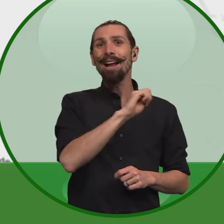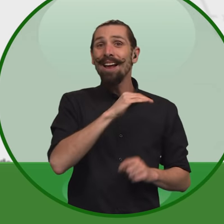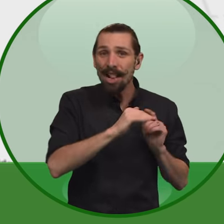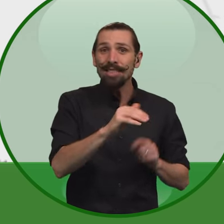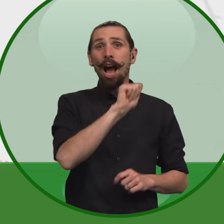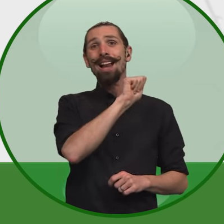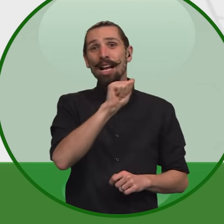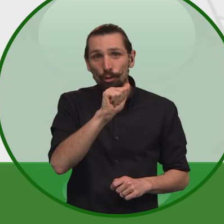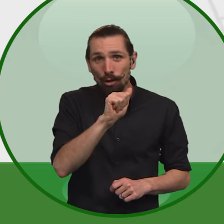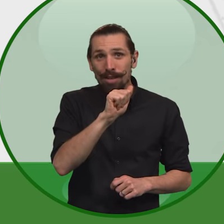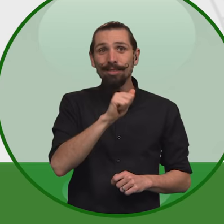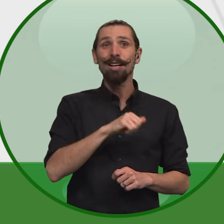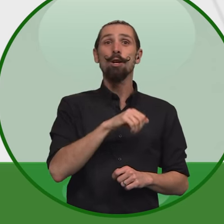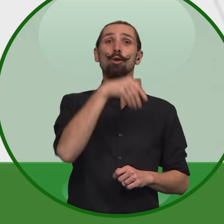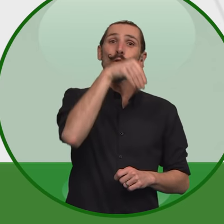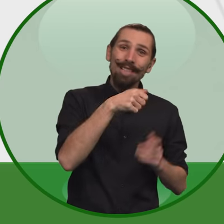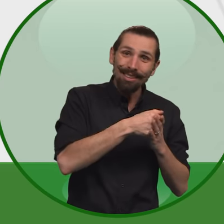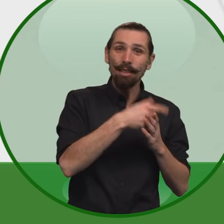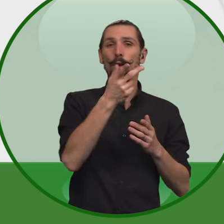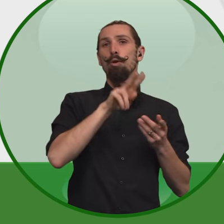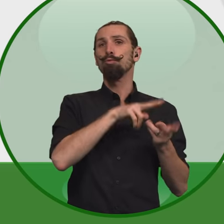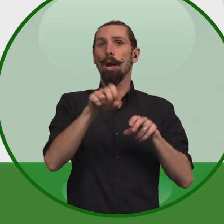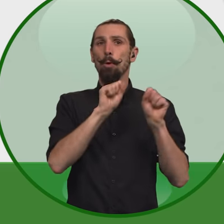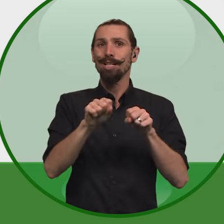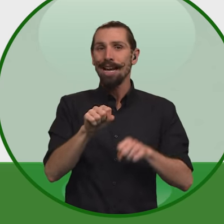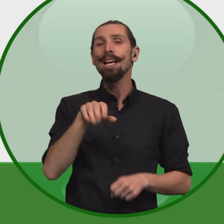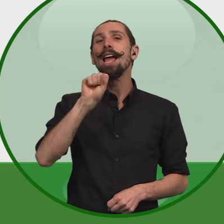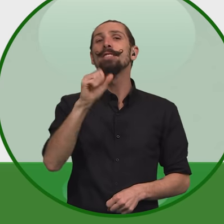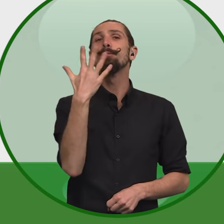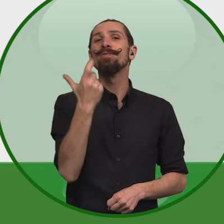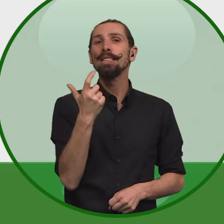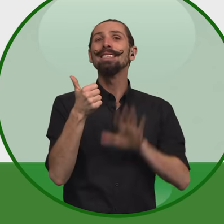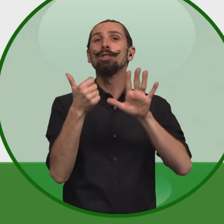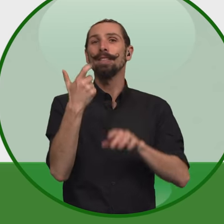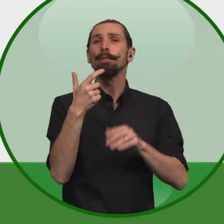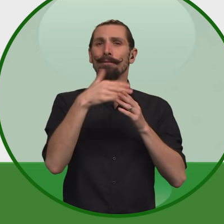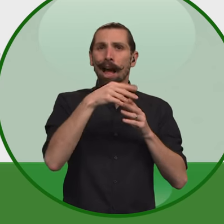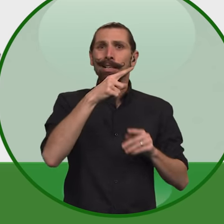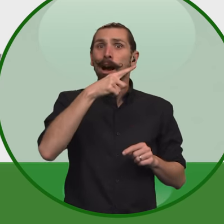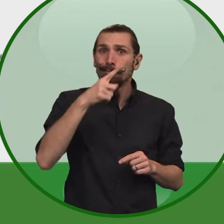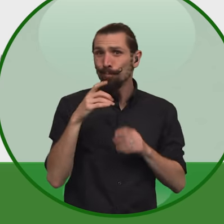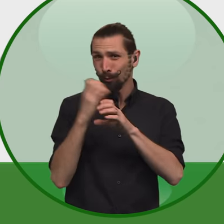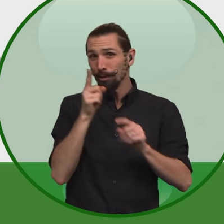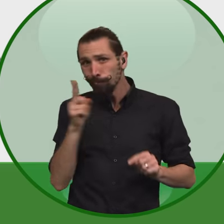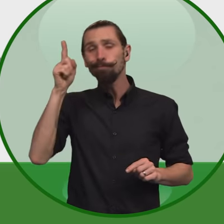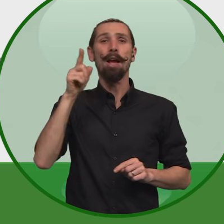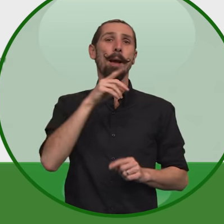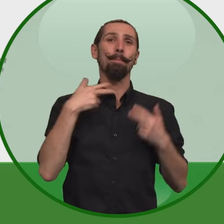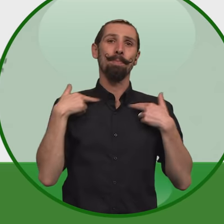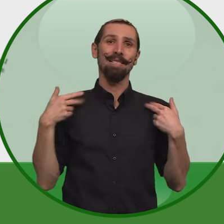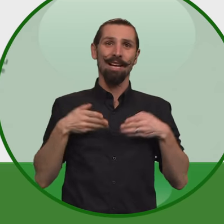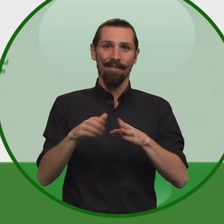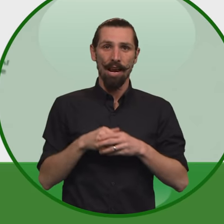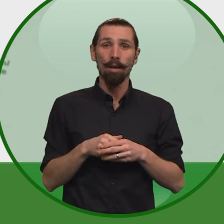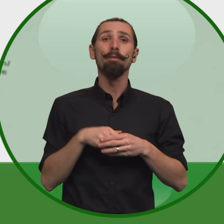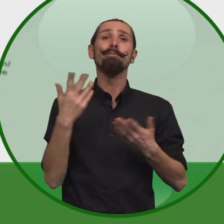Marienfelde, Attila-Straße, Südende mit Umsteigemöglichkeit zu S25, S26 nach Priesterweg. Der